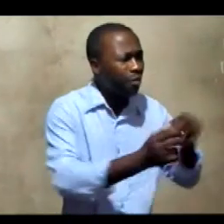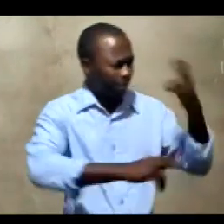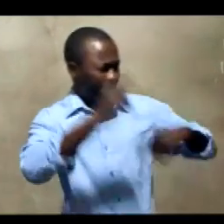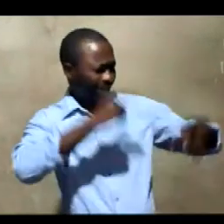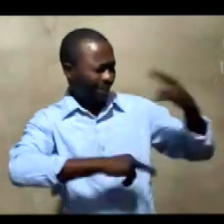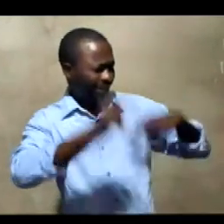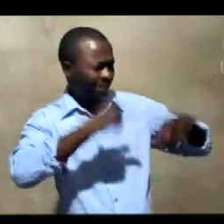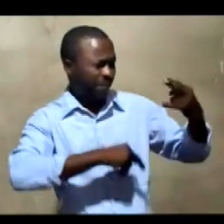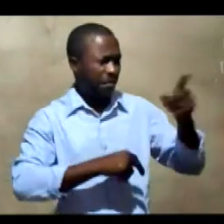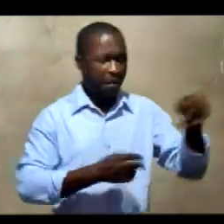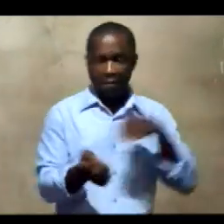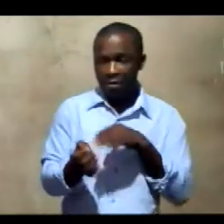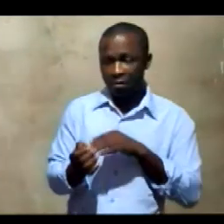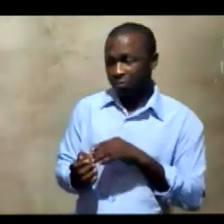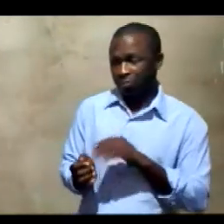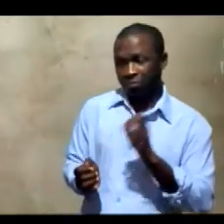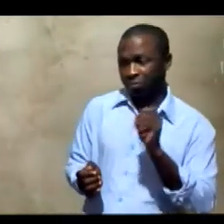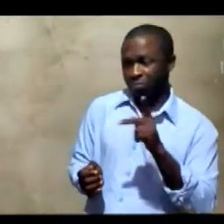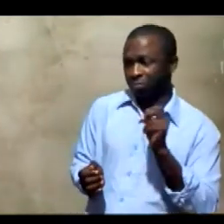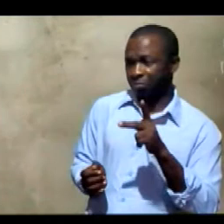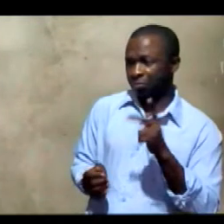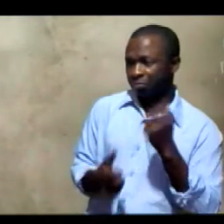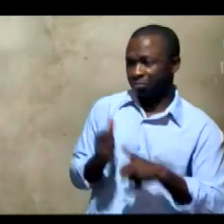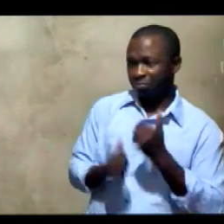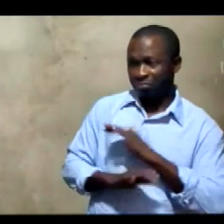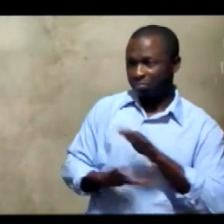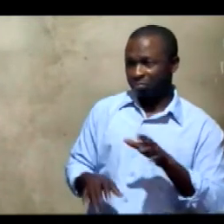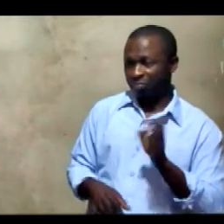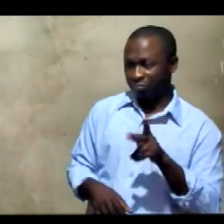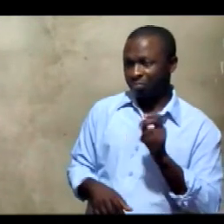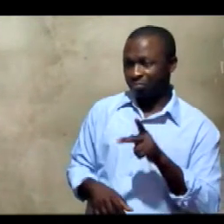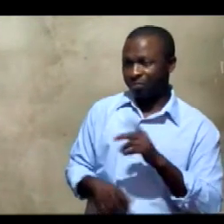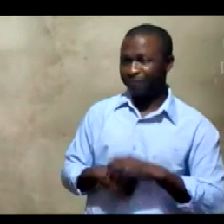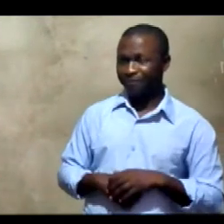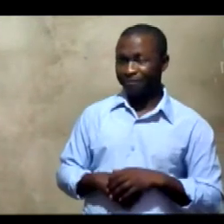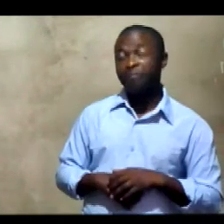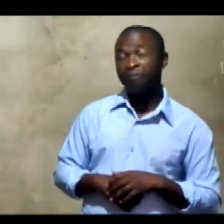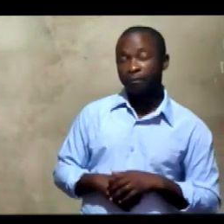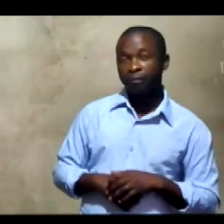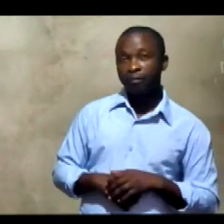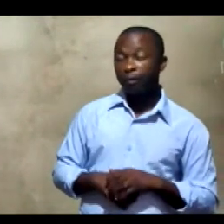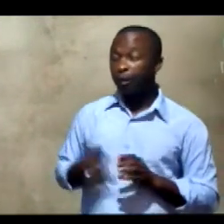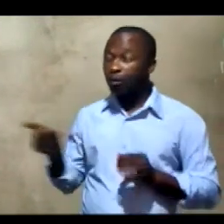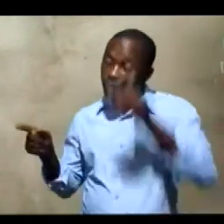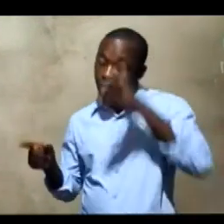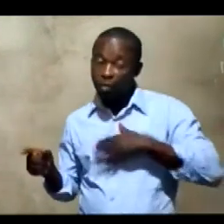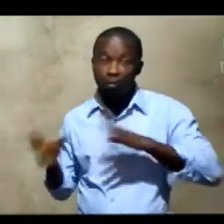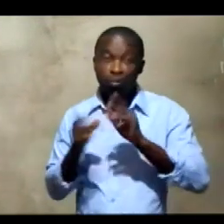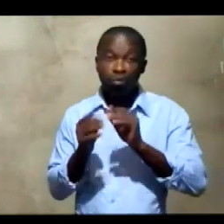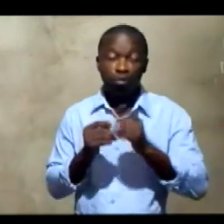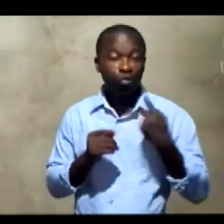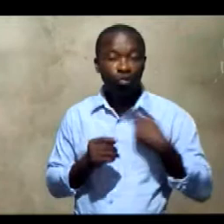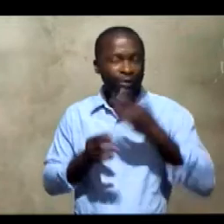deuil. Et aujourd'hui, on a trouvé le monsieur qui a fixé au pénis de l'enfant jusqu'à juillet. Et on a vu comment il a